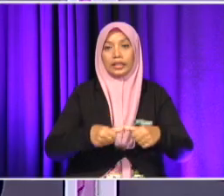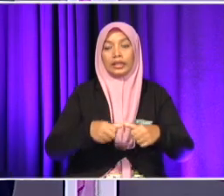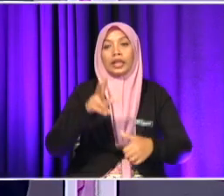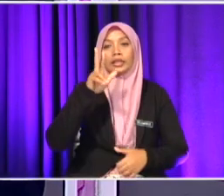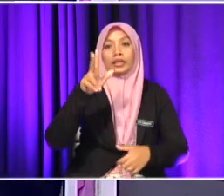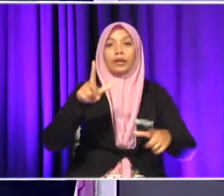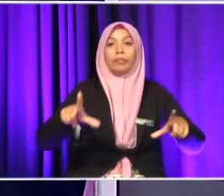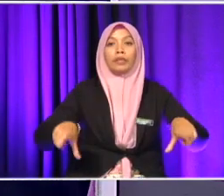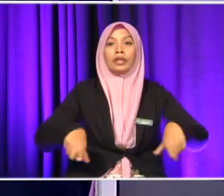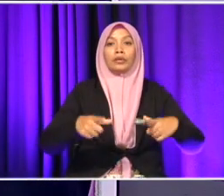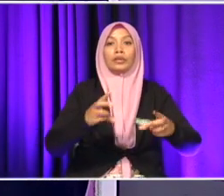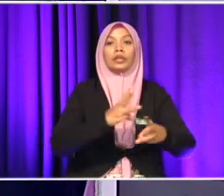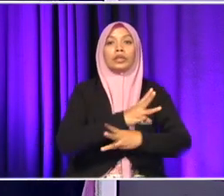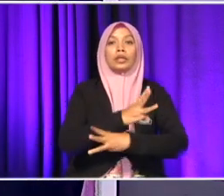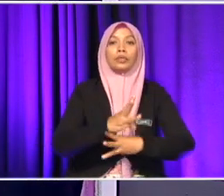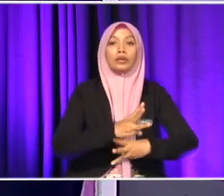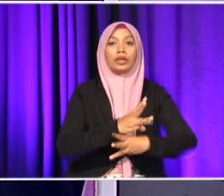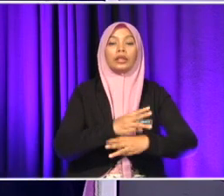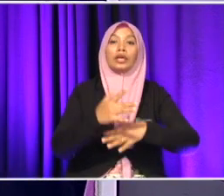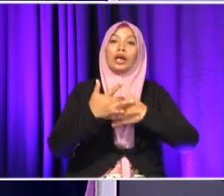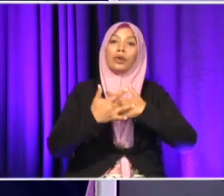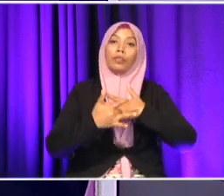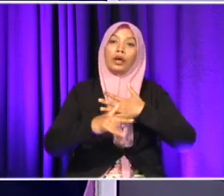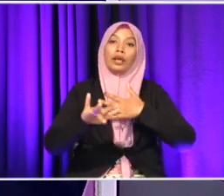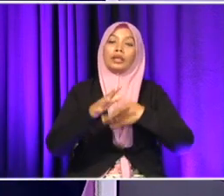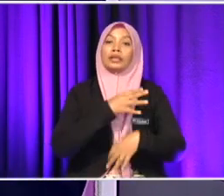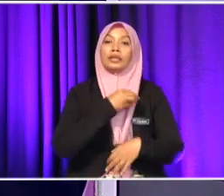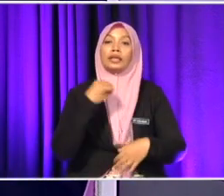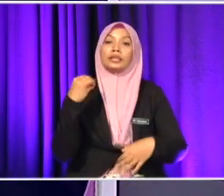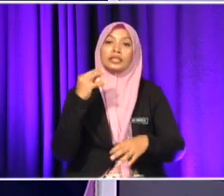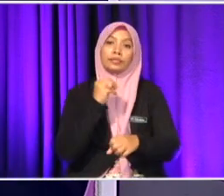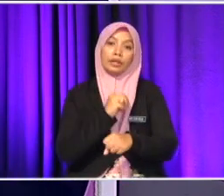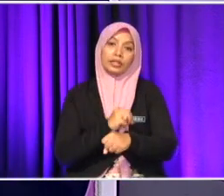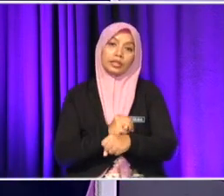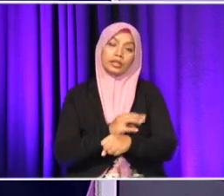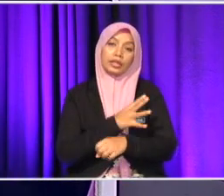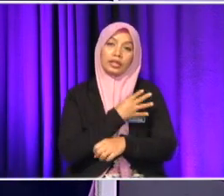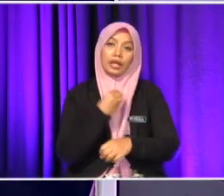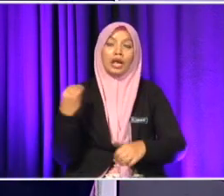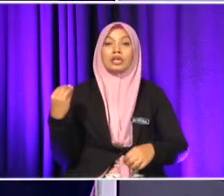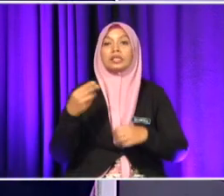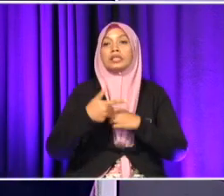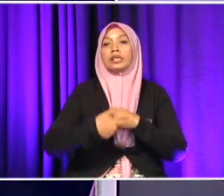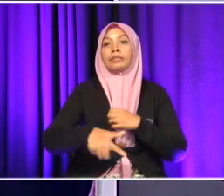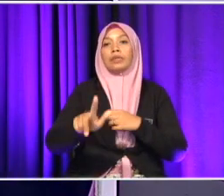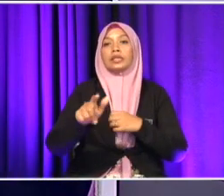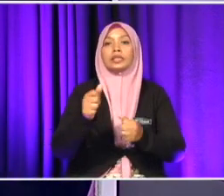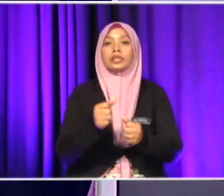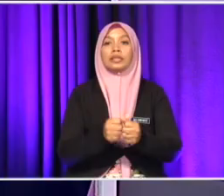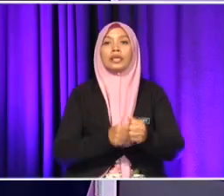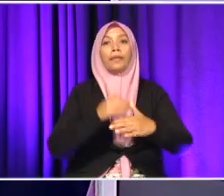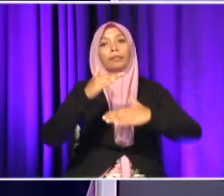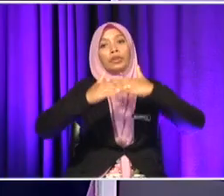melakukan kawalan awalan semasa dan selepas yang mana memastikan eee setiap peringkat